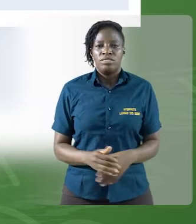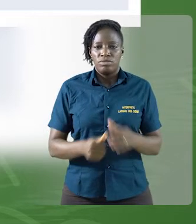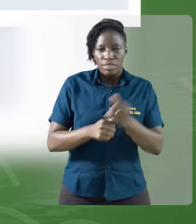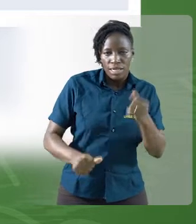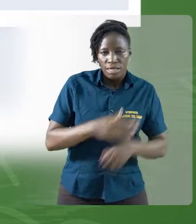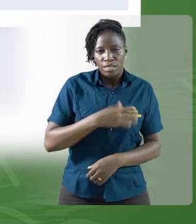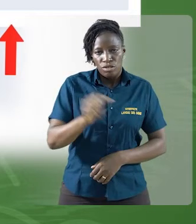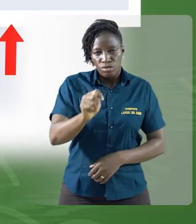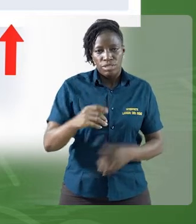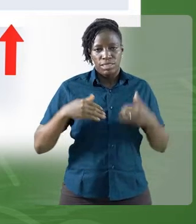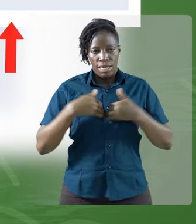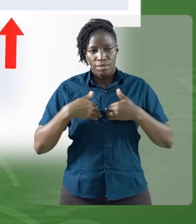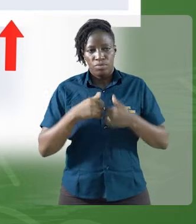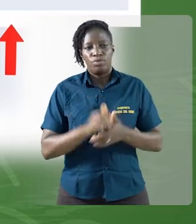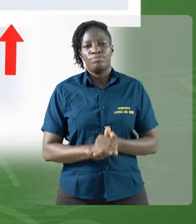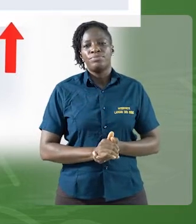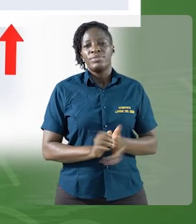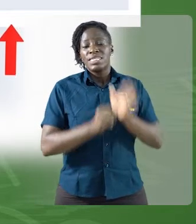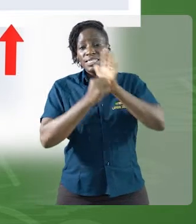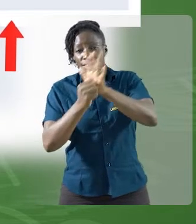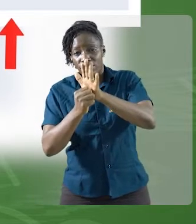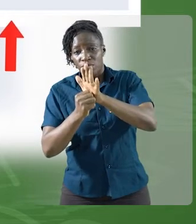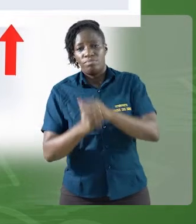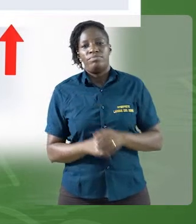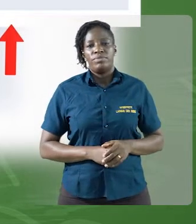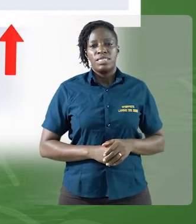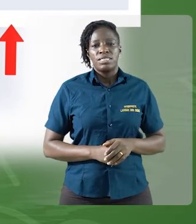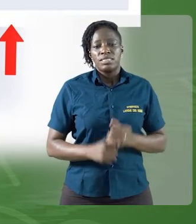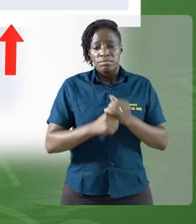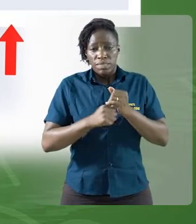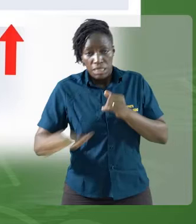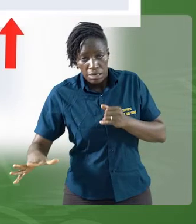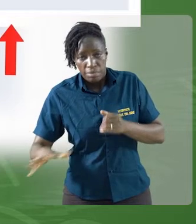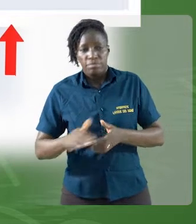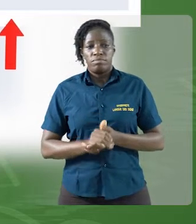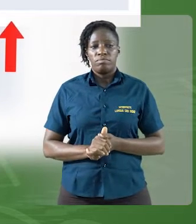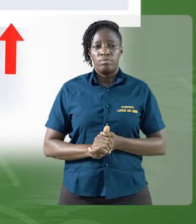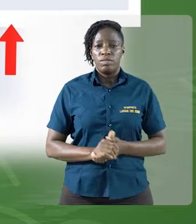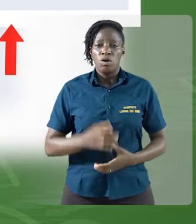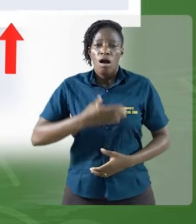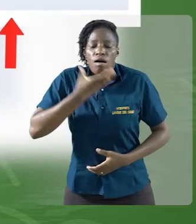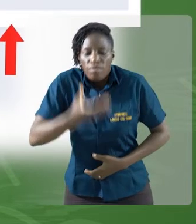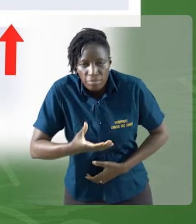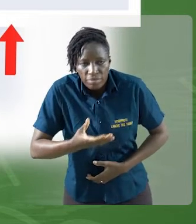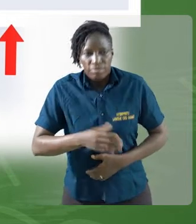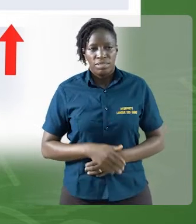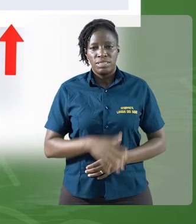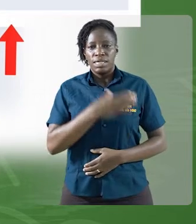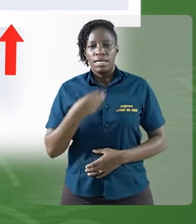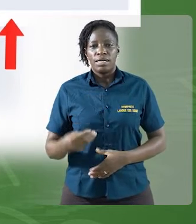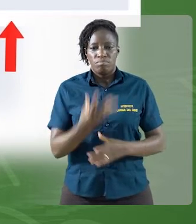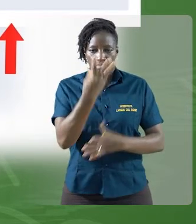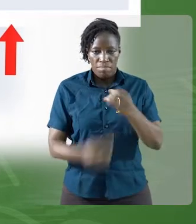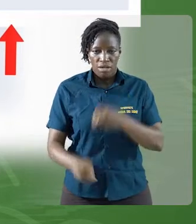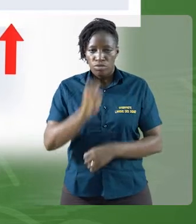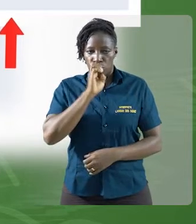d'animaux. Les symptômes sont les suivants: la diarrhée, les vomissements et aussi